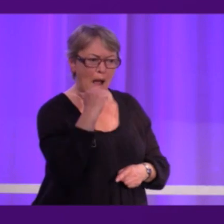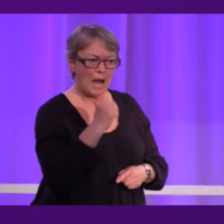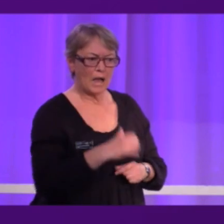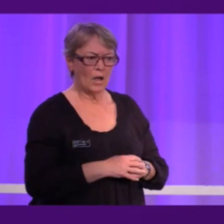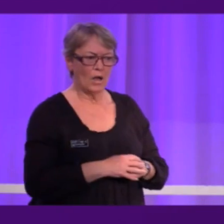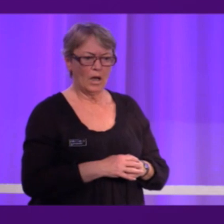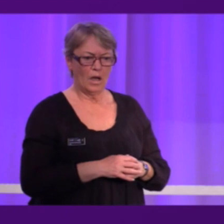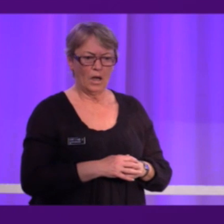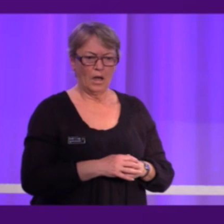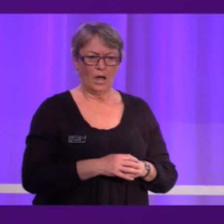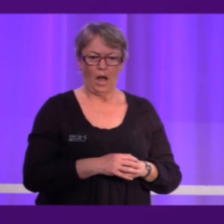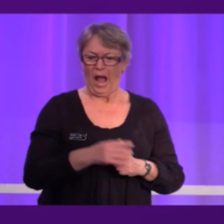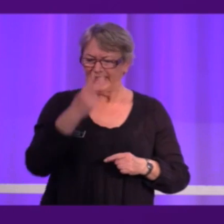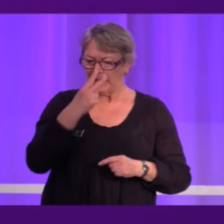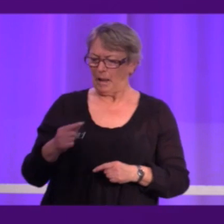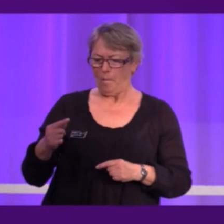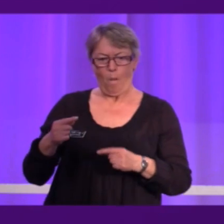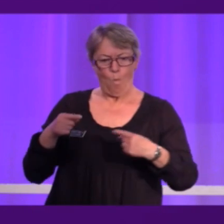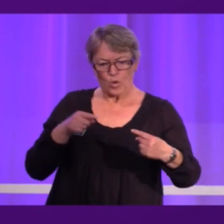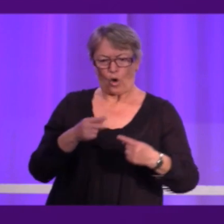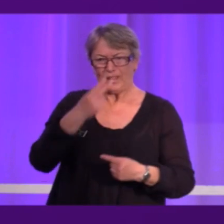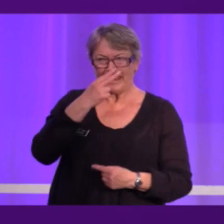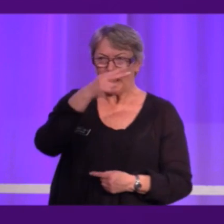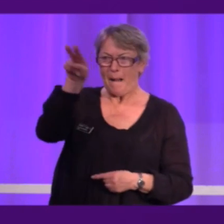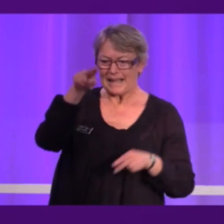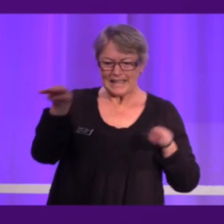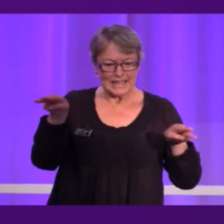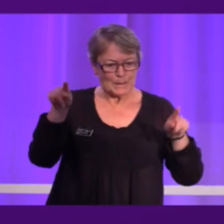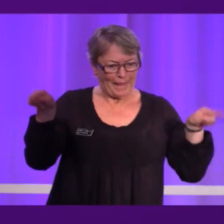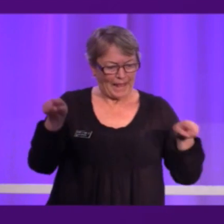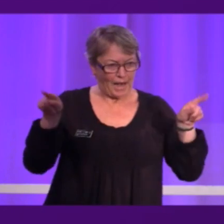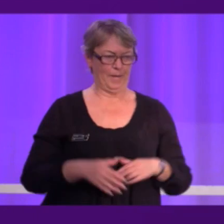du ju svänga åt motsatta hållet och titta i backspeglarna.